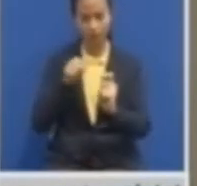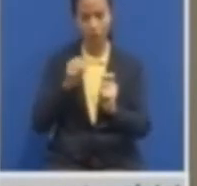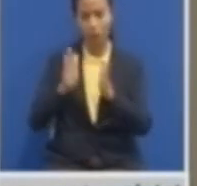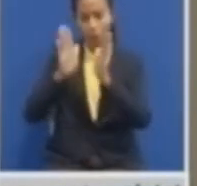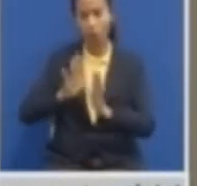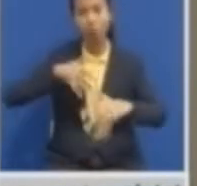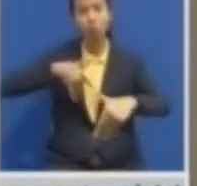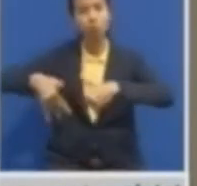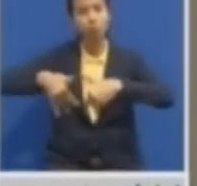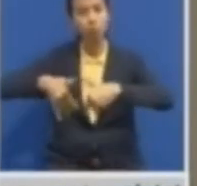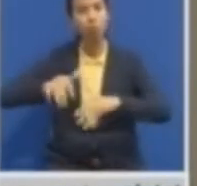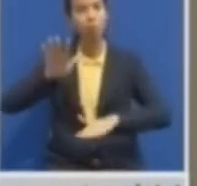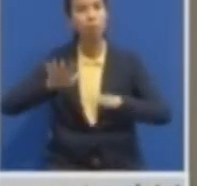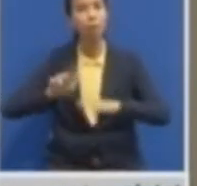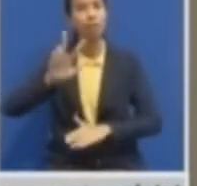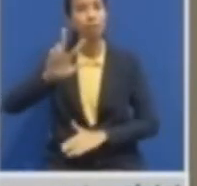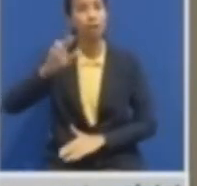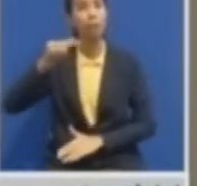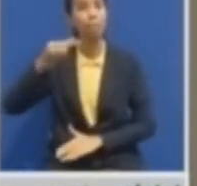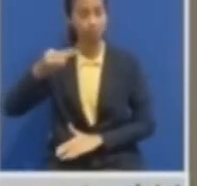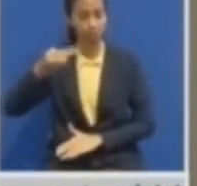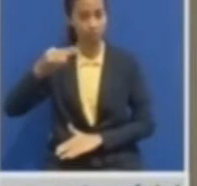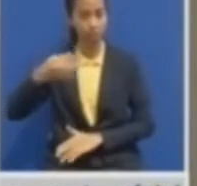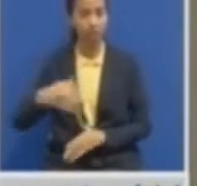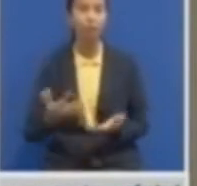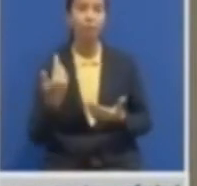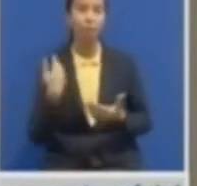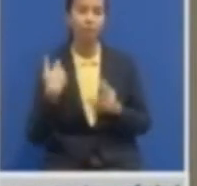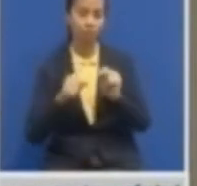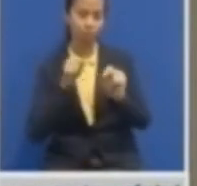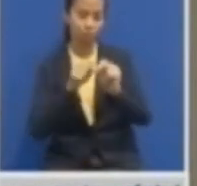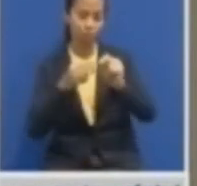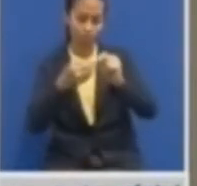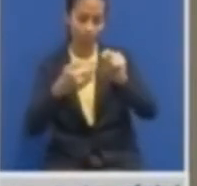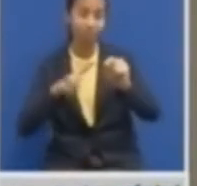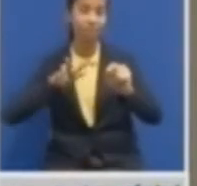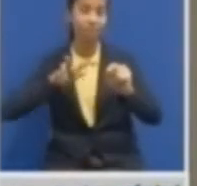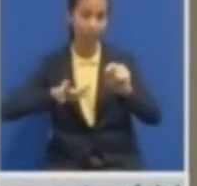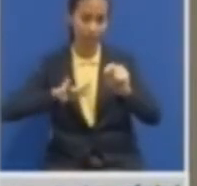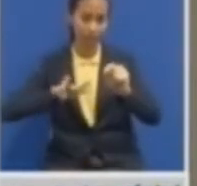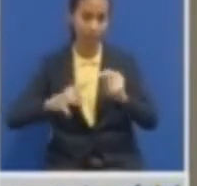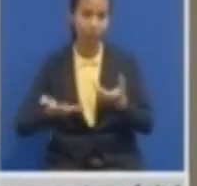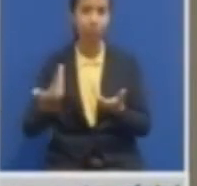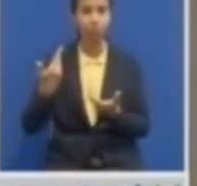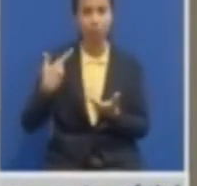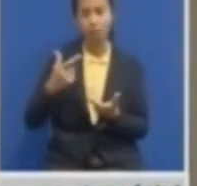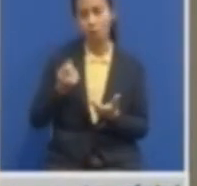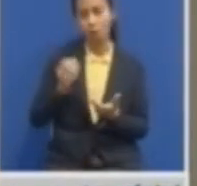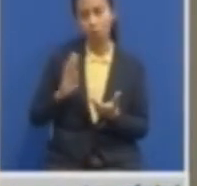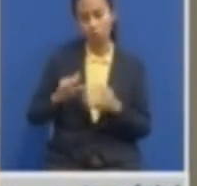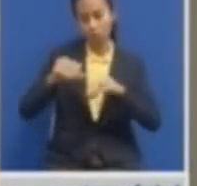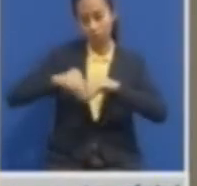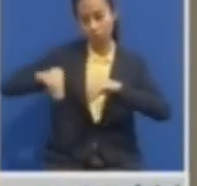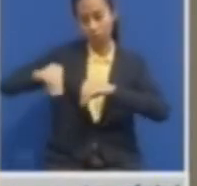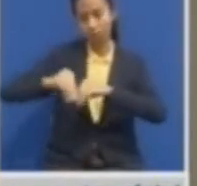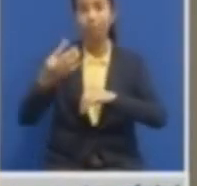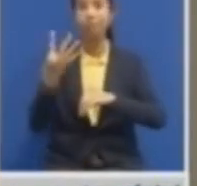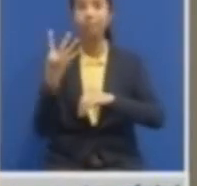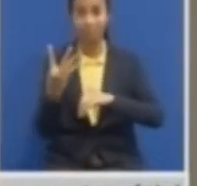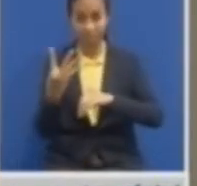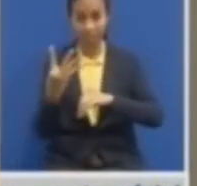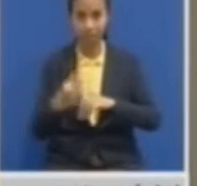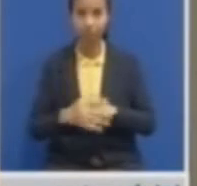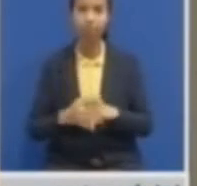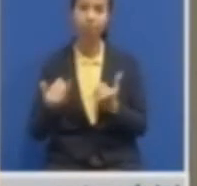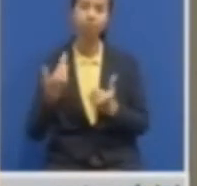มีทั้งหมด3ตำบล34หมู่บ้าน4องค์กรปกครองส่วนท้องถิ่นทุกเทศกาลที่จัดการแข่